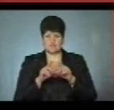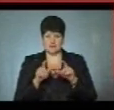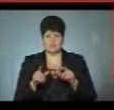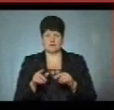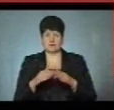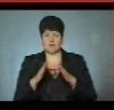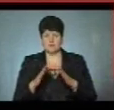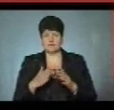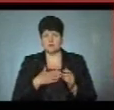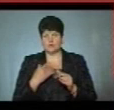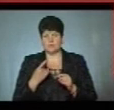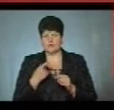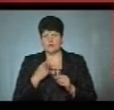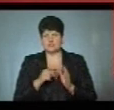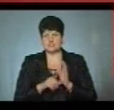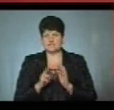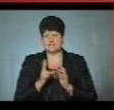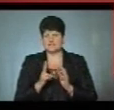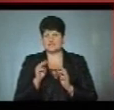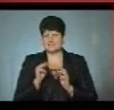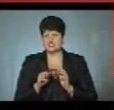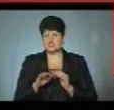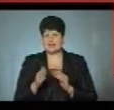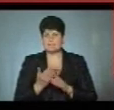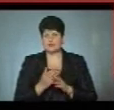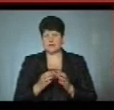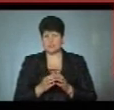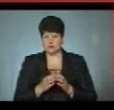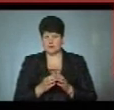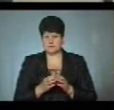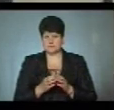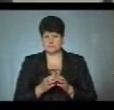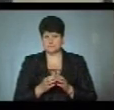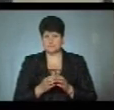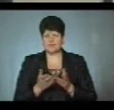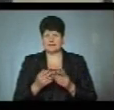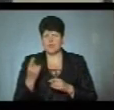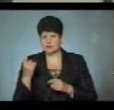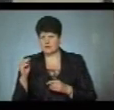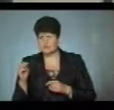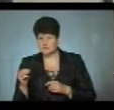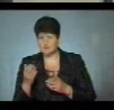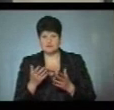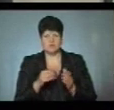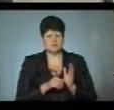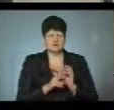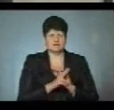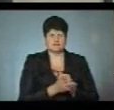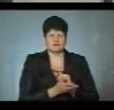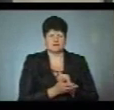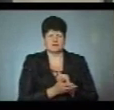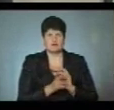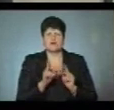області, але ми говорили про 62 тисячі дітей пільгових категорій. Тобто, де 1000, де 62. Як,